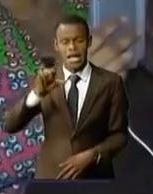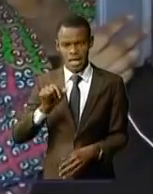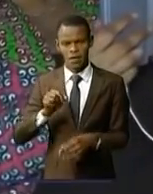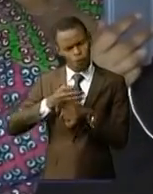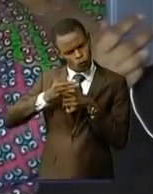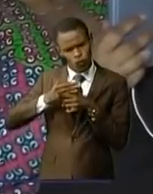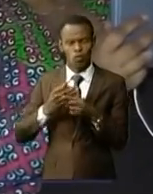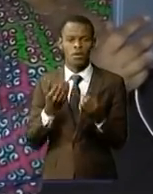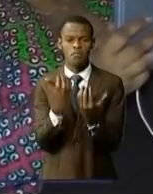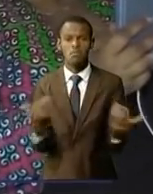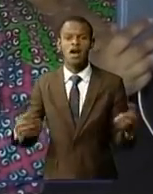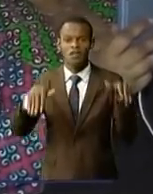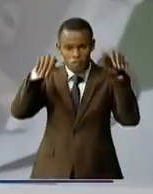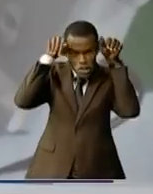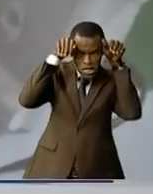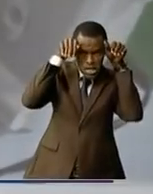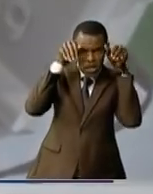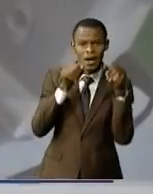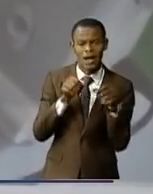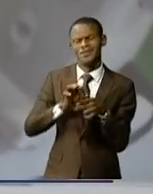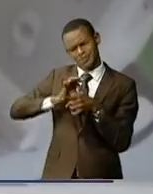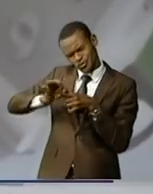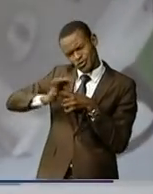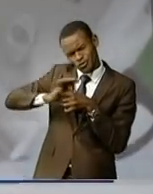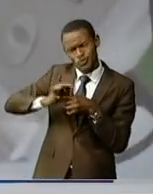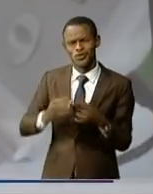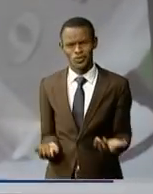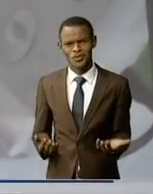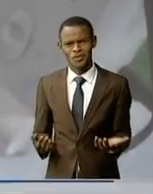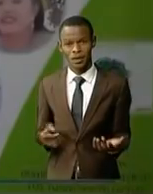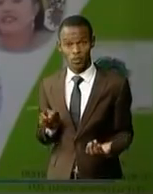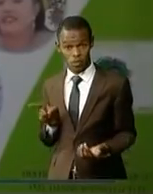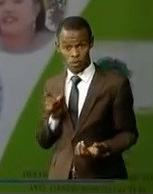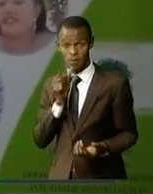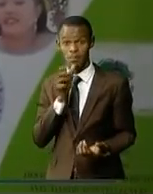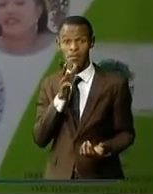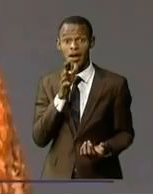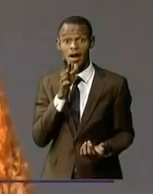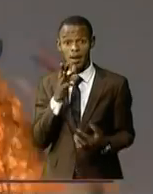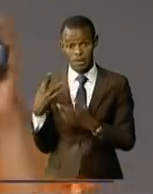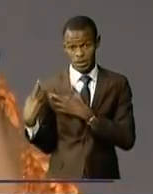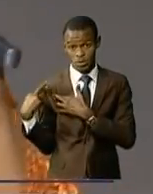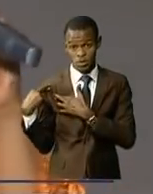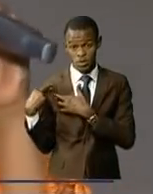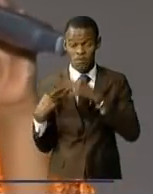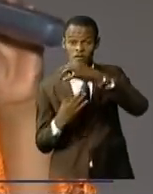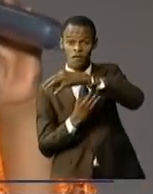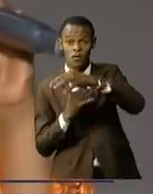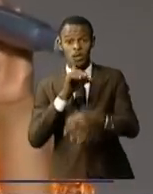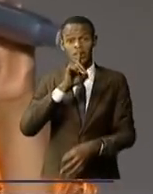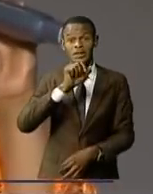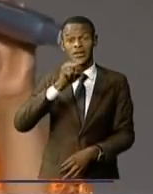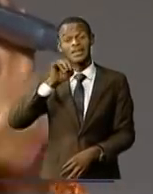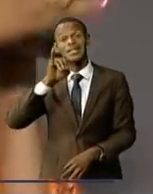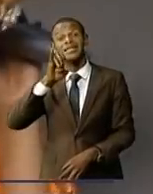l'on a vis-à-vis de ces enfants. Toujours en première ligne pour défendre les intérêts de ses enfants avec handicap intellectuel, Nadine Waters, à travers